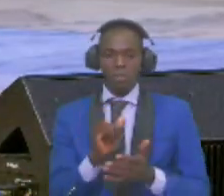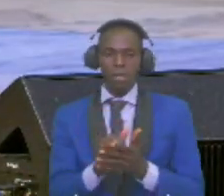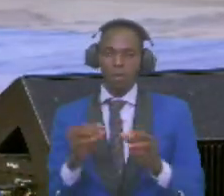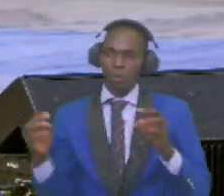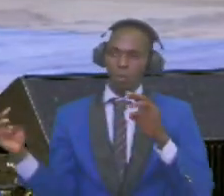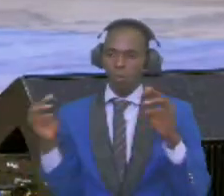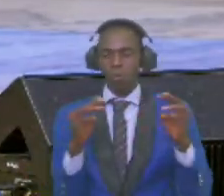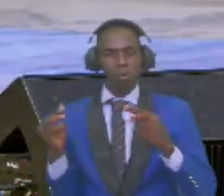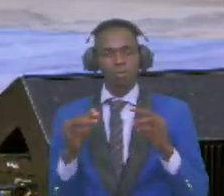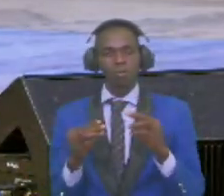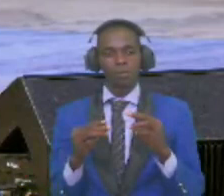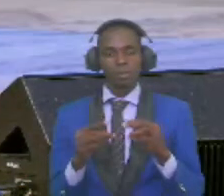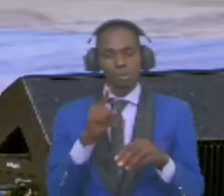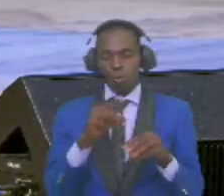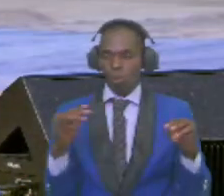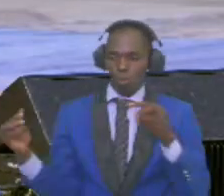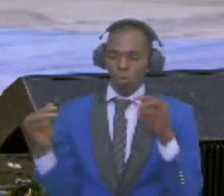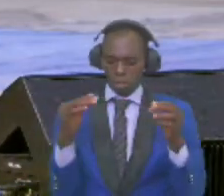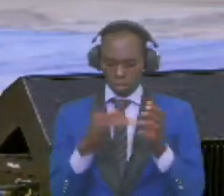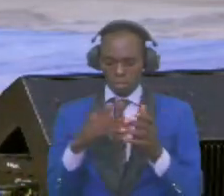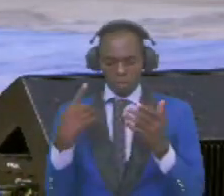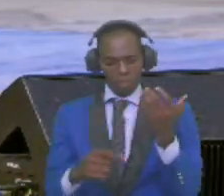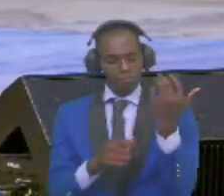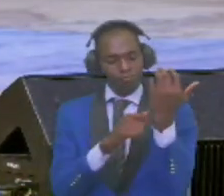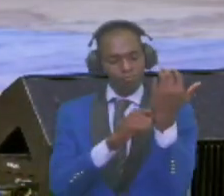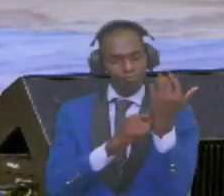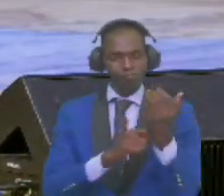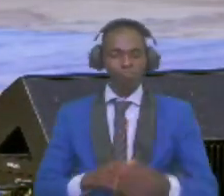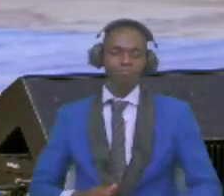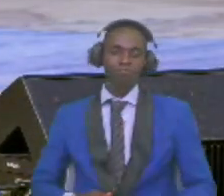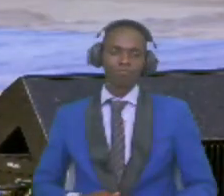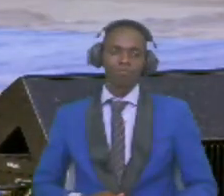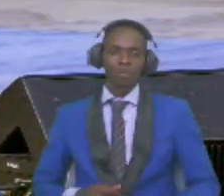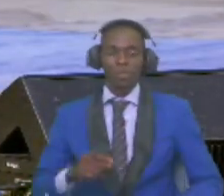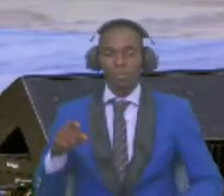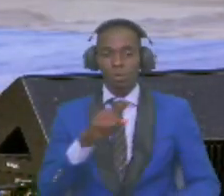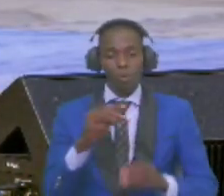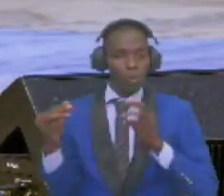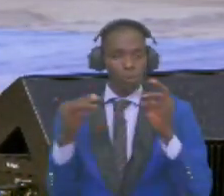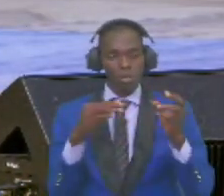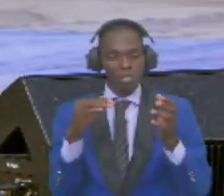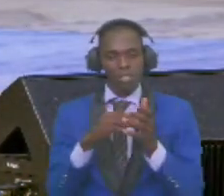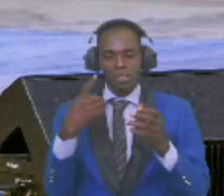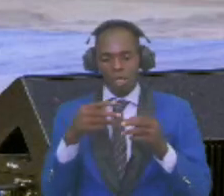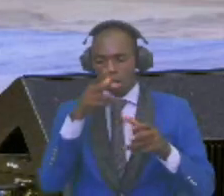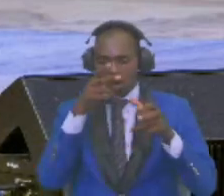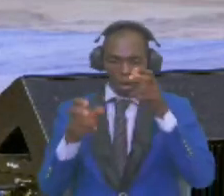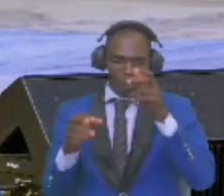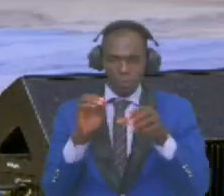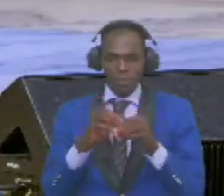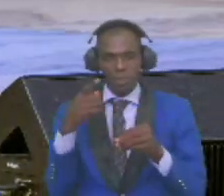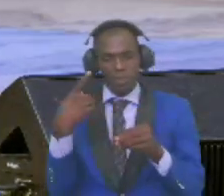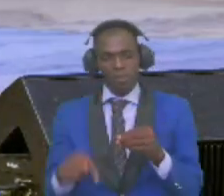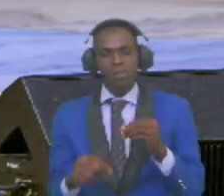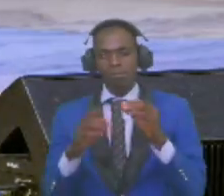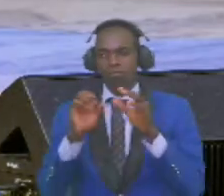qui s'embarrasse des as fait de l'amisom dallaire nous sommes nous sommes en guerre vous vous mener la guerre contre la chaîne